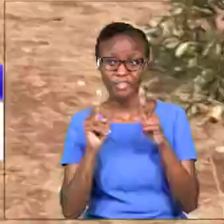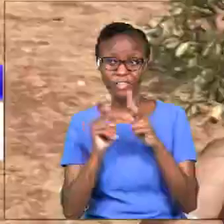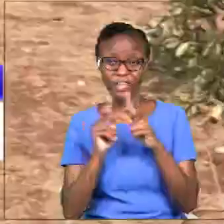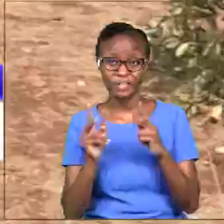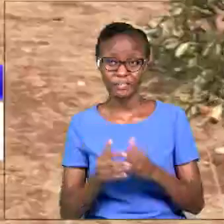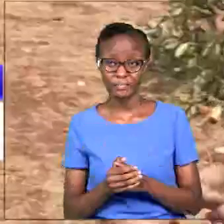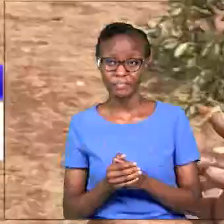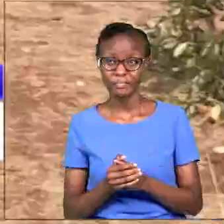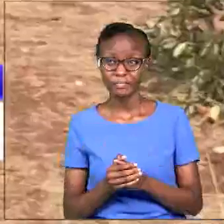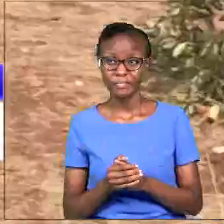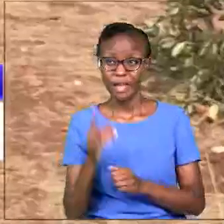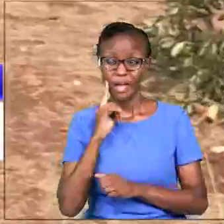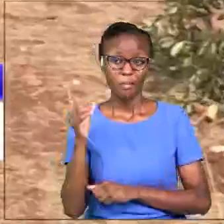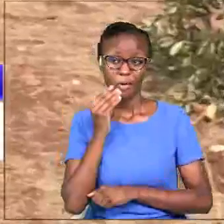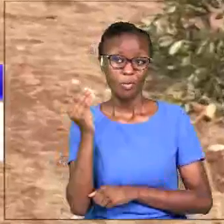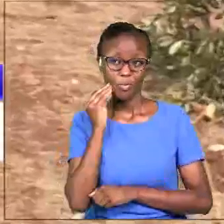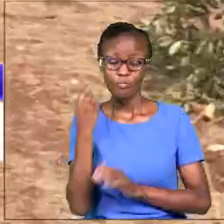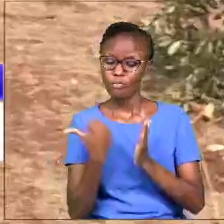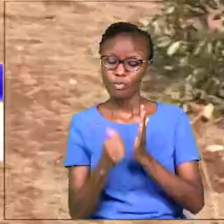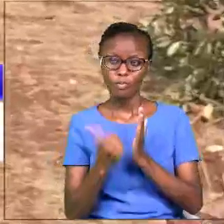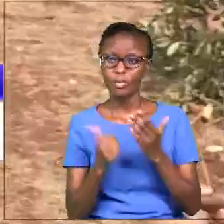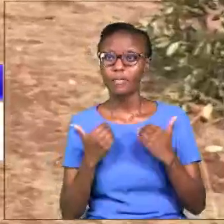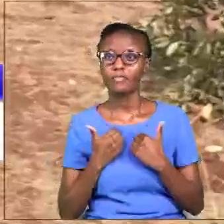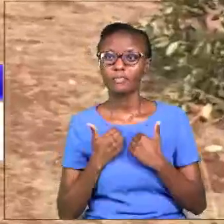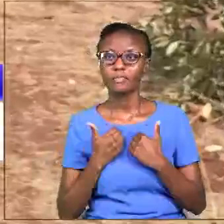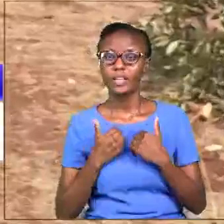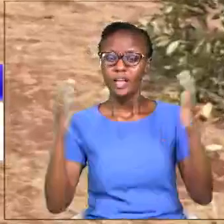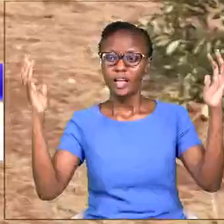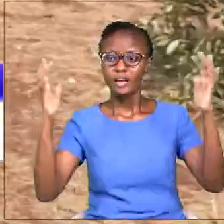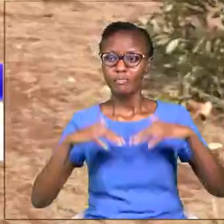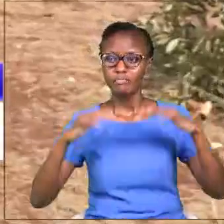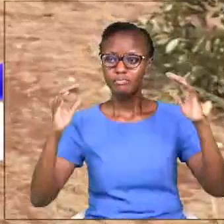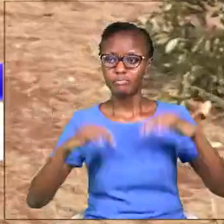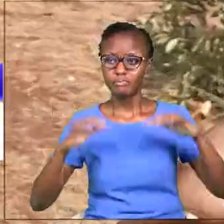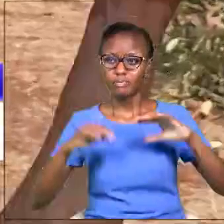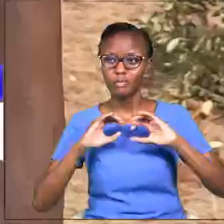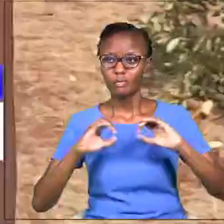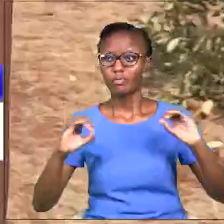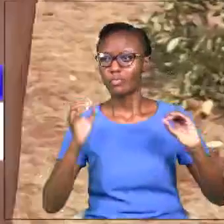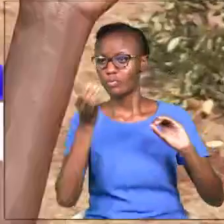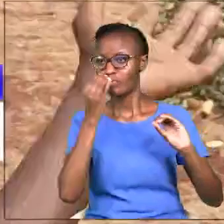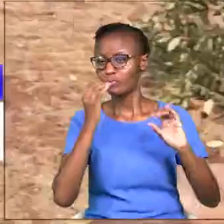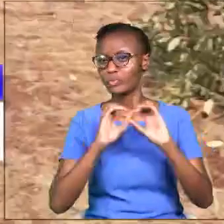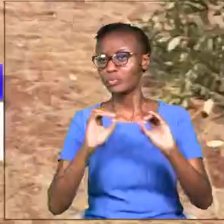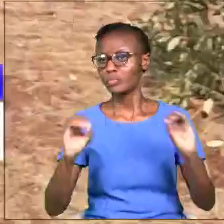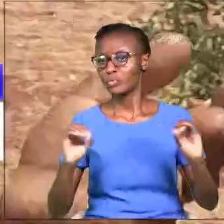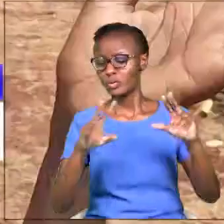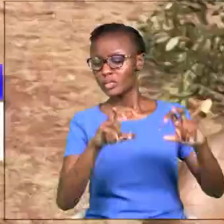phase. Kwa nyumbani tuko na tabu na shinda kubwa huko, akunyezi, hakuna chakula, tunaenda kutafuta vibarua